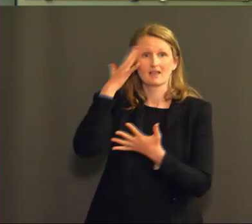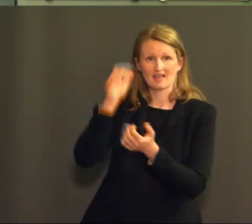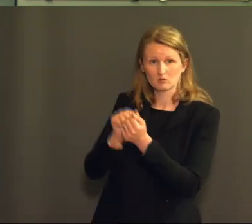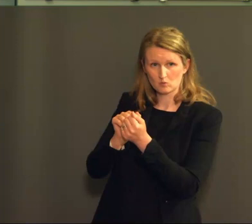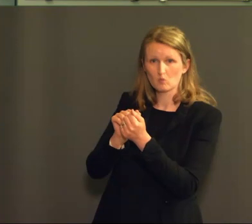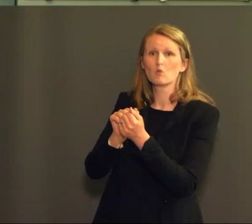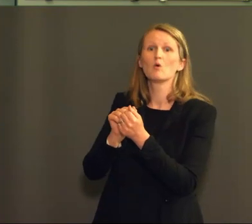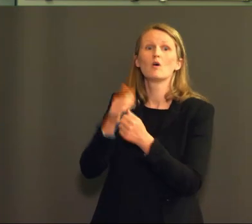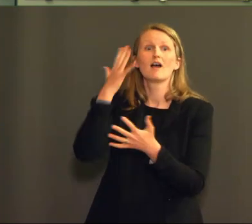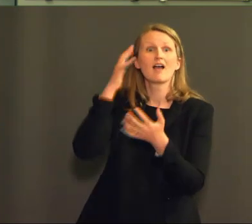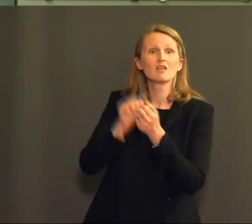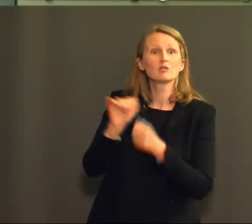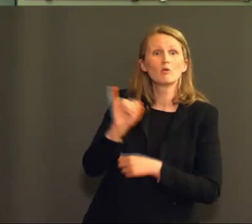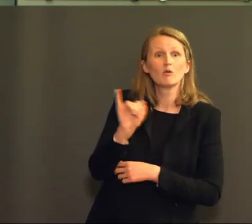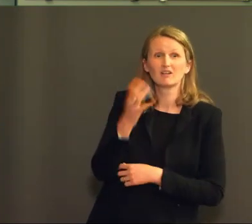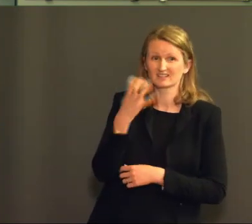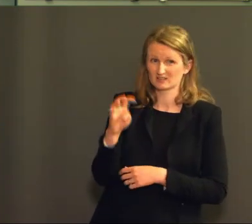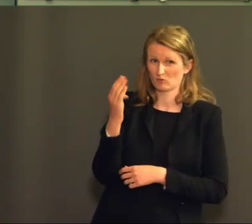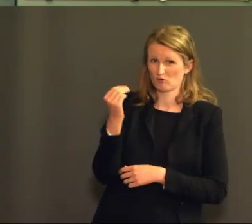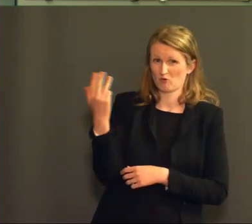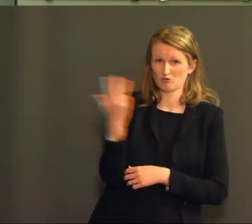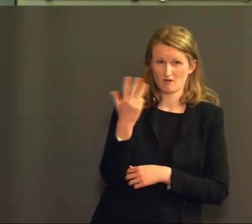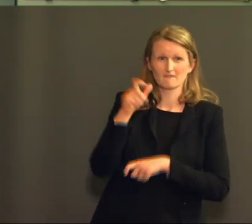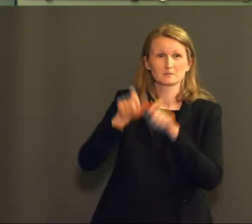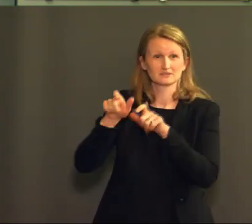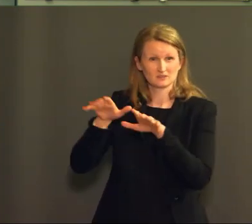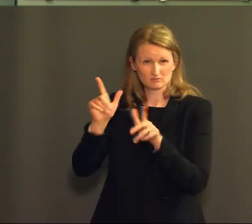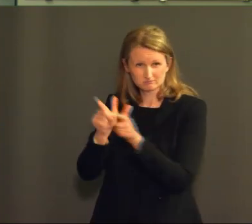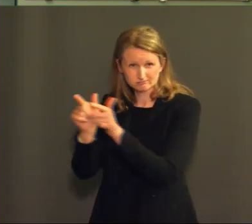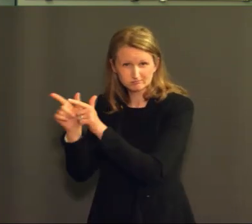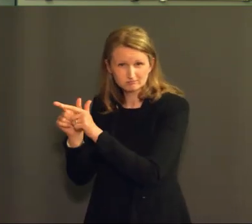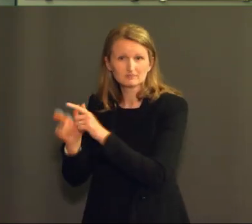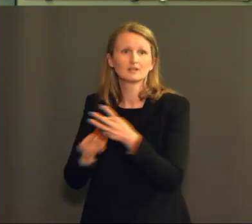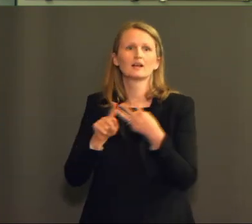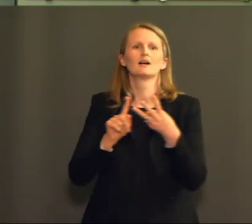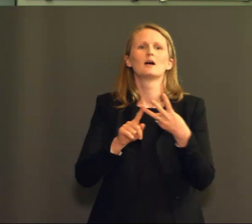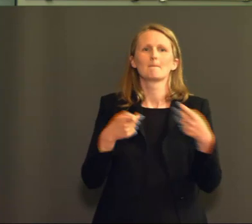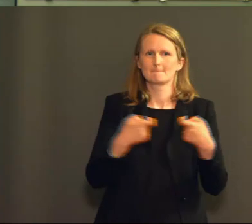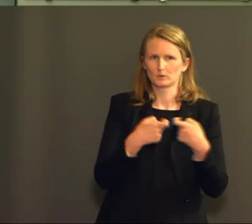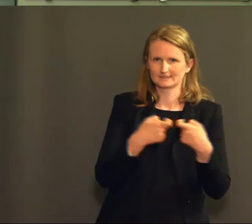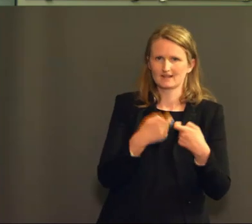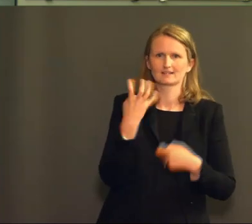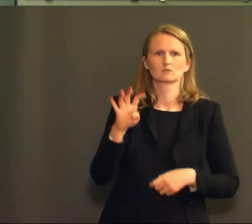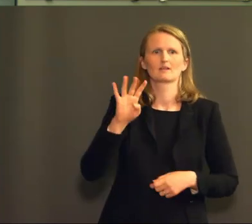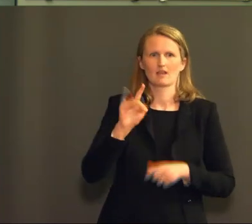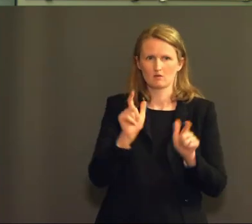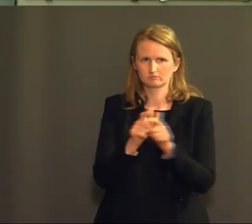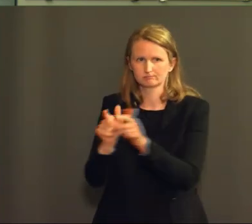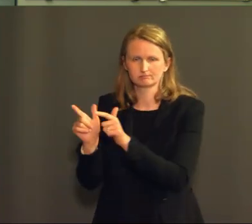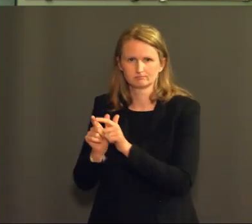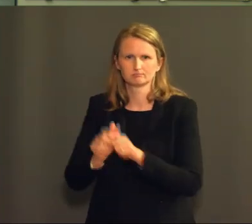et 440 nouveaux cas par jour. Les nouvelles hospitalisations et l'occupation des soins